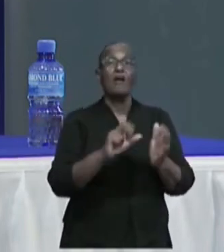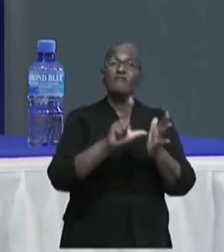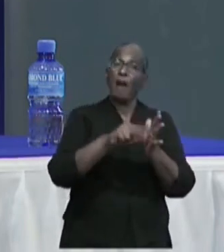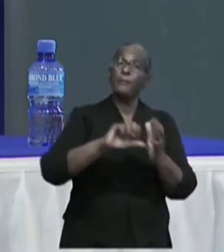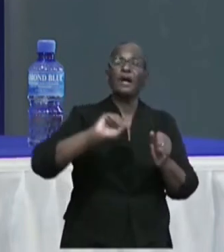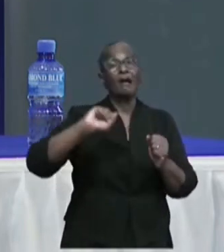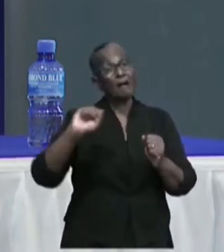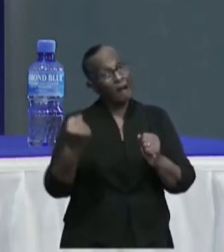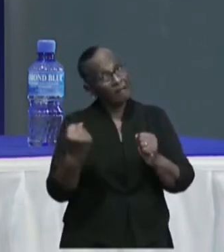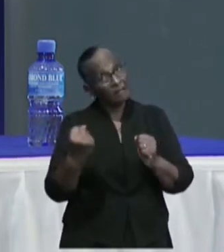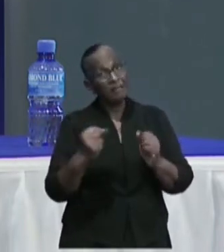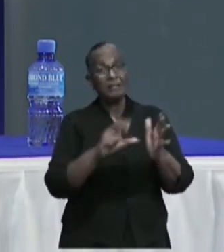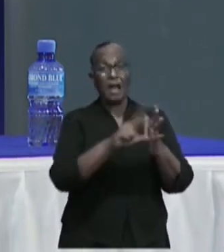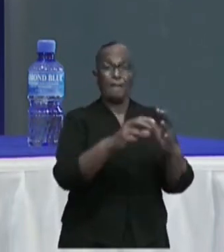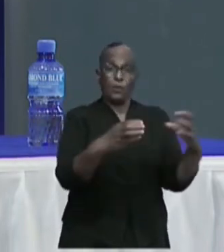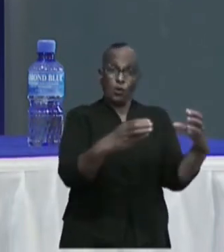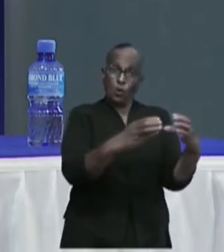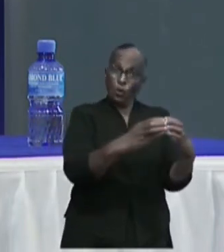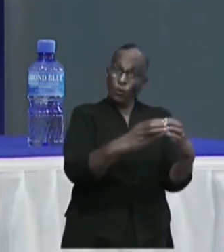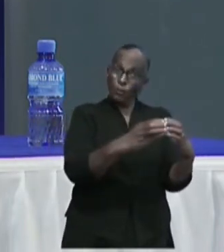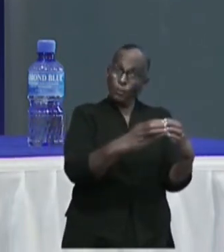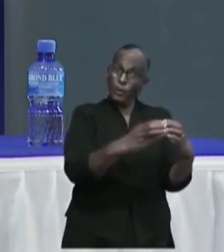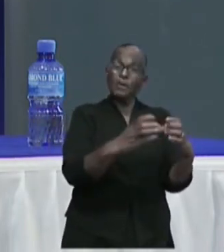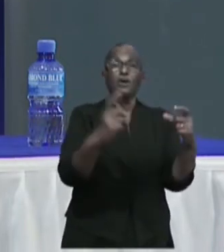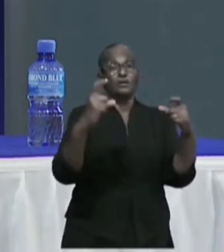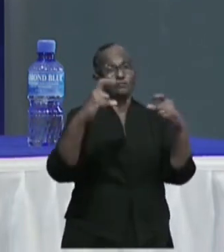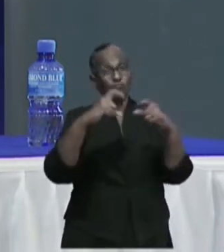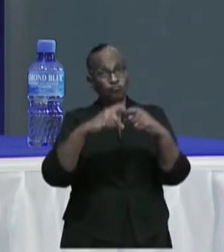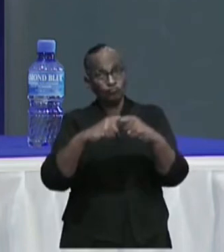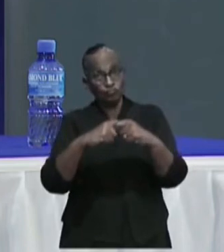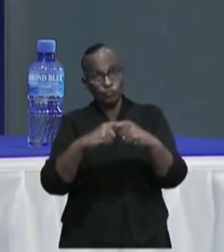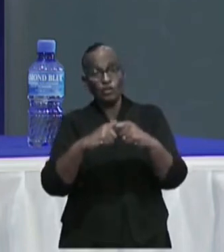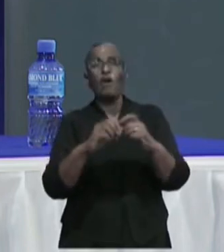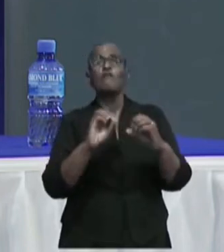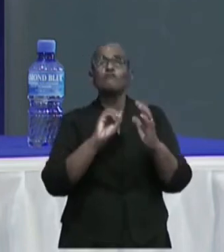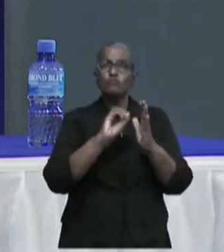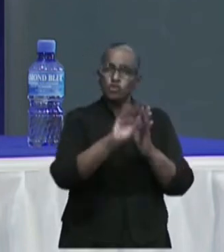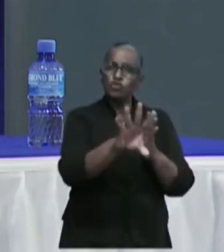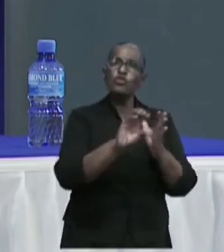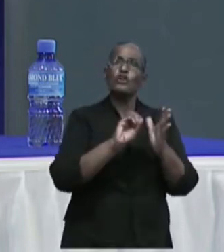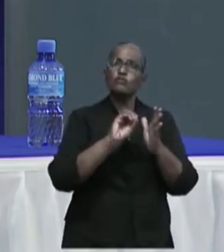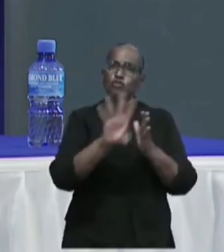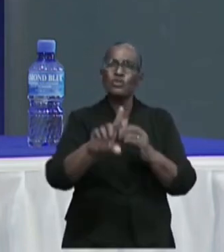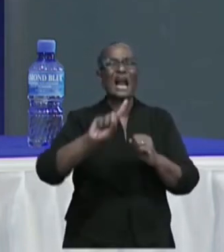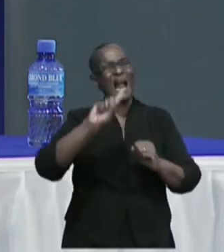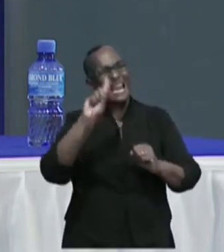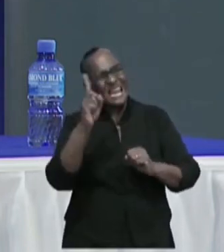De WhatsApp-app-groep zal uitsluitend gebruikt worden voor het versturen van de lessen.